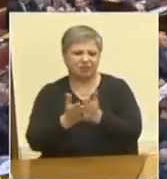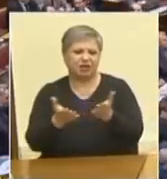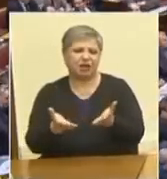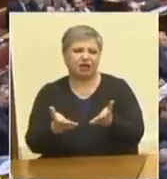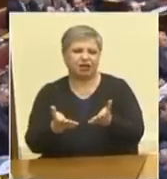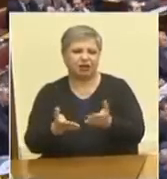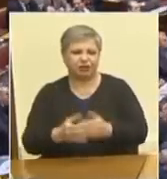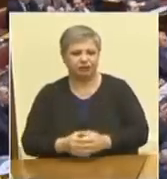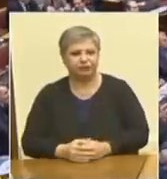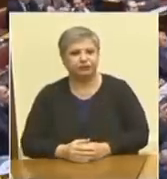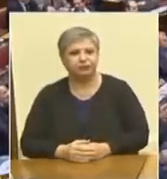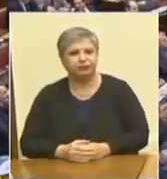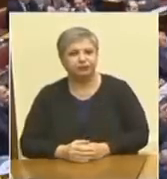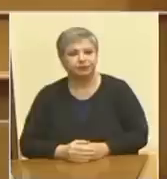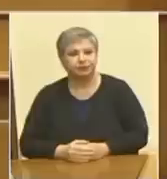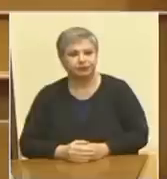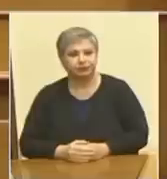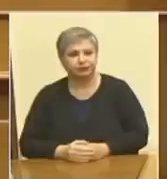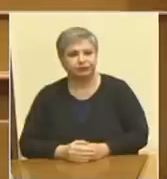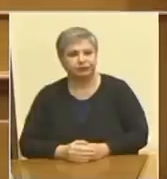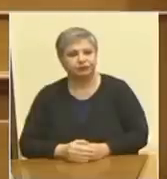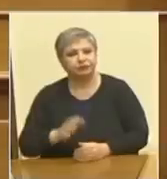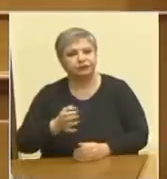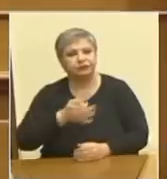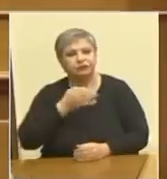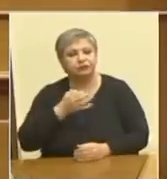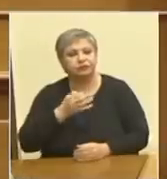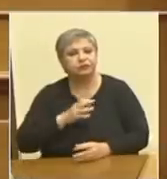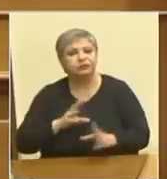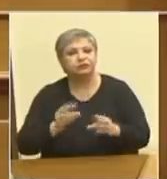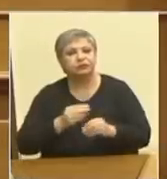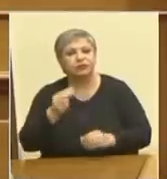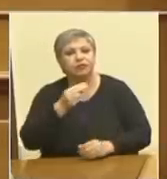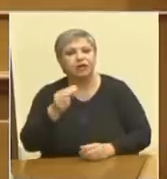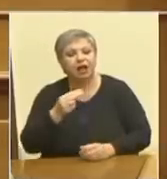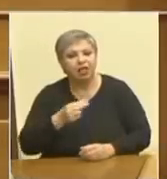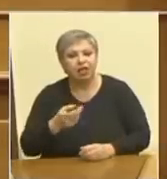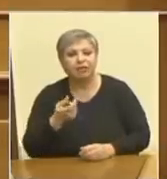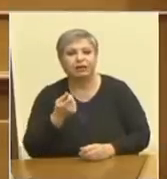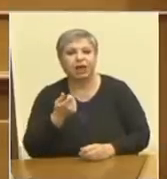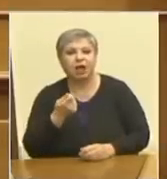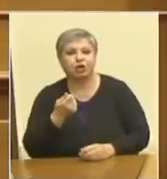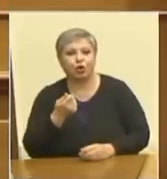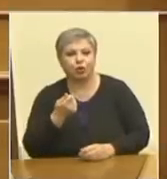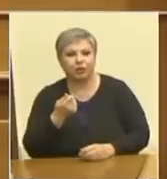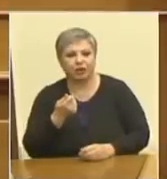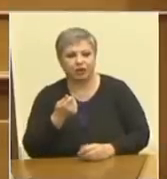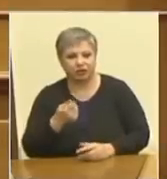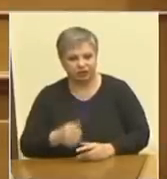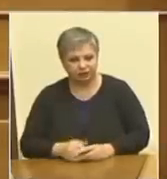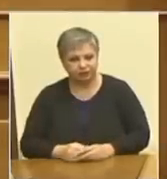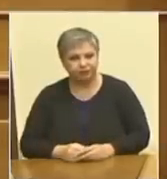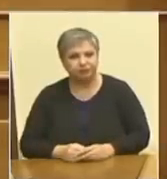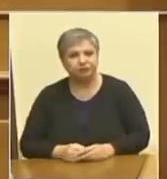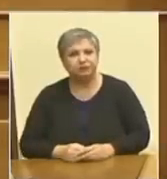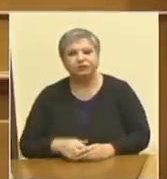Ελάτε. Πάμε τώρα, κύριε Τσίπρα, στα ζητήματα της οικονομίας. Μας